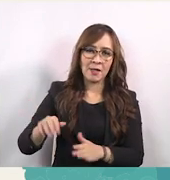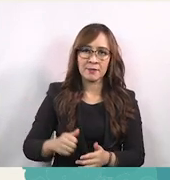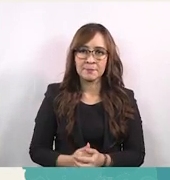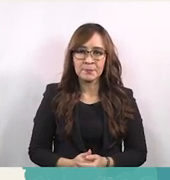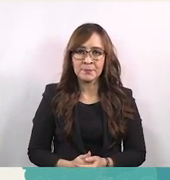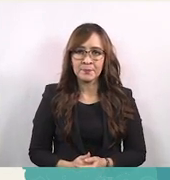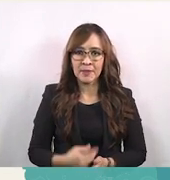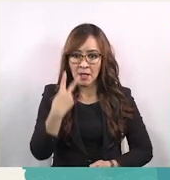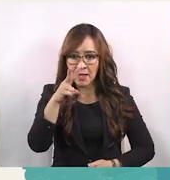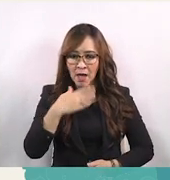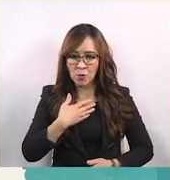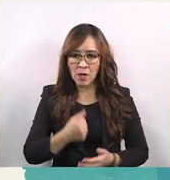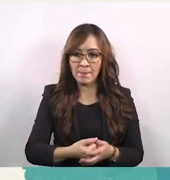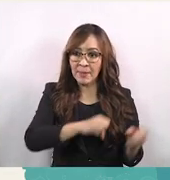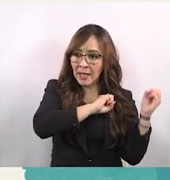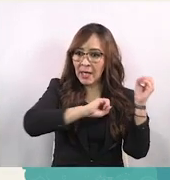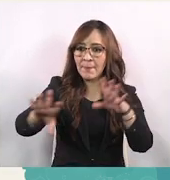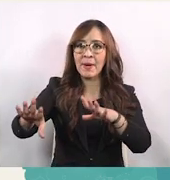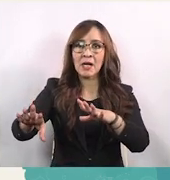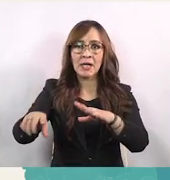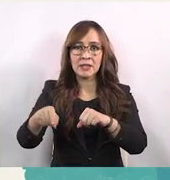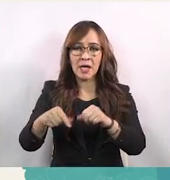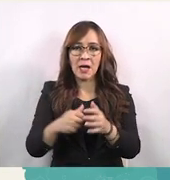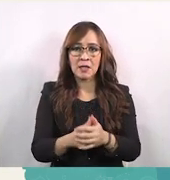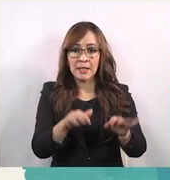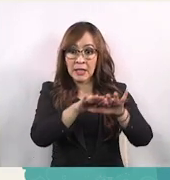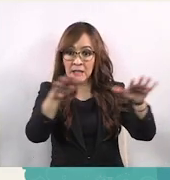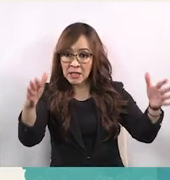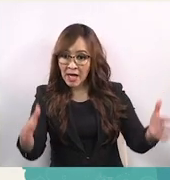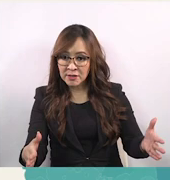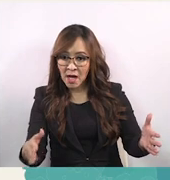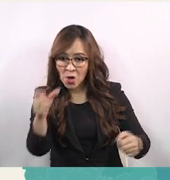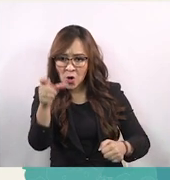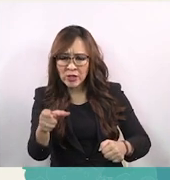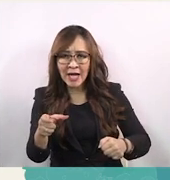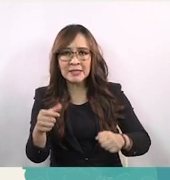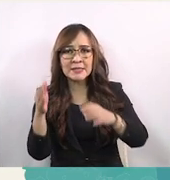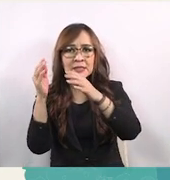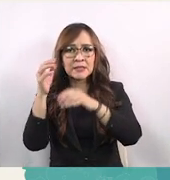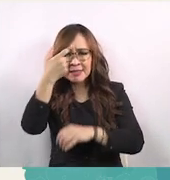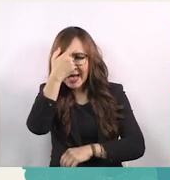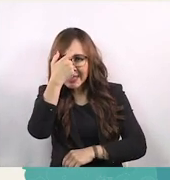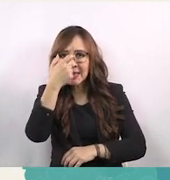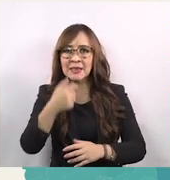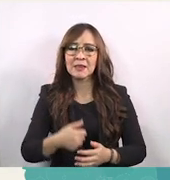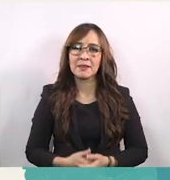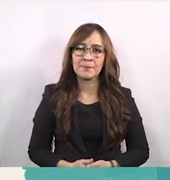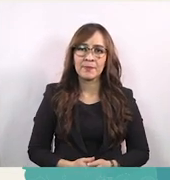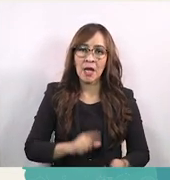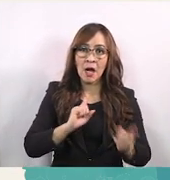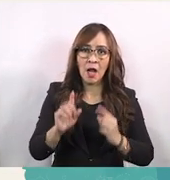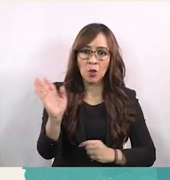Lihatlah aku akan melemparkan diatas ranjang orang sakit mereka yang berbuat zina dengan dia akan kulemparkan dalam kesukaran besar